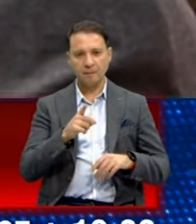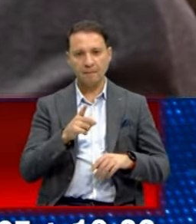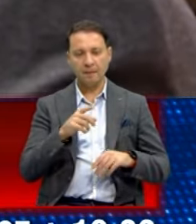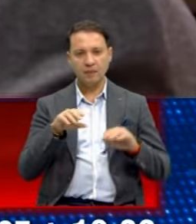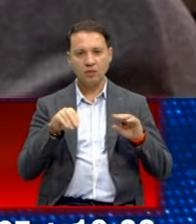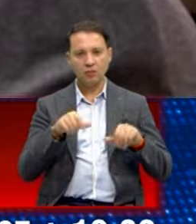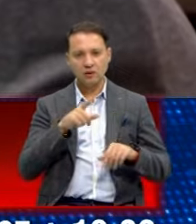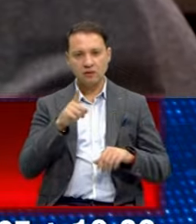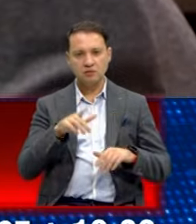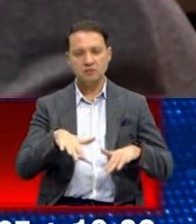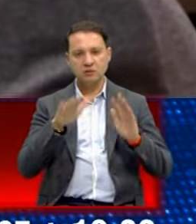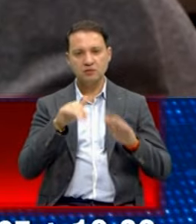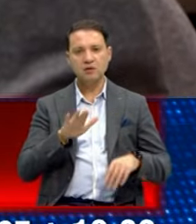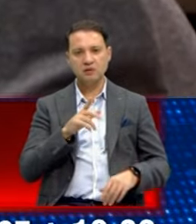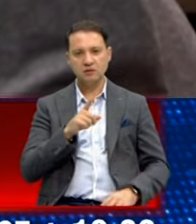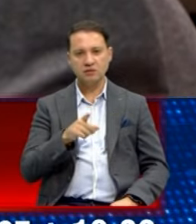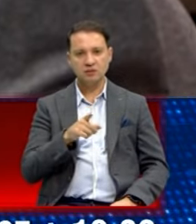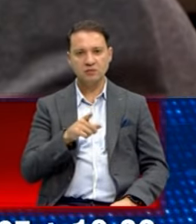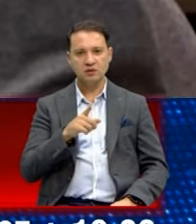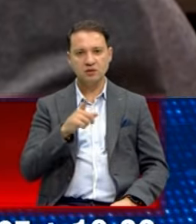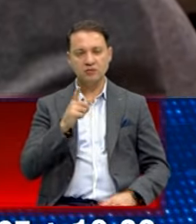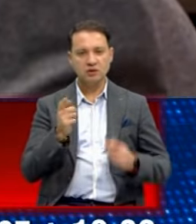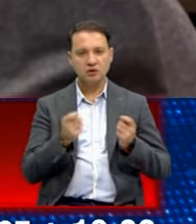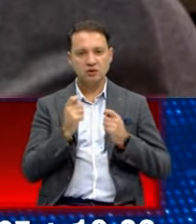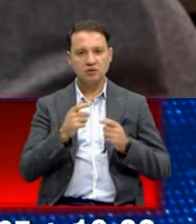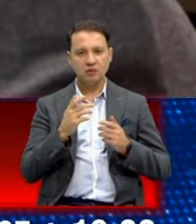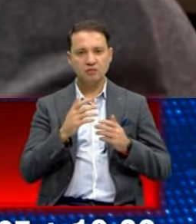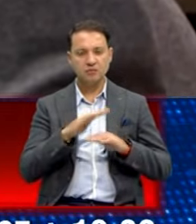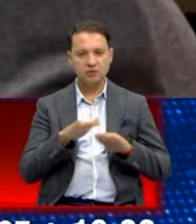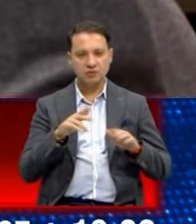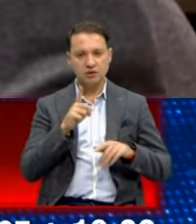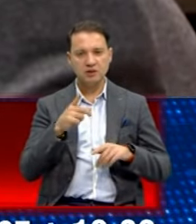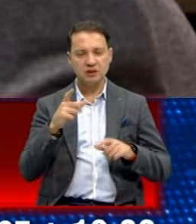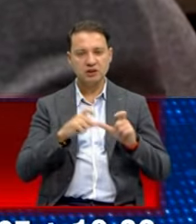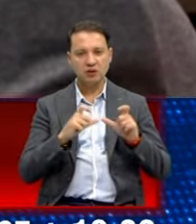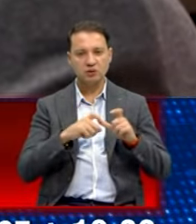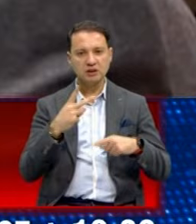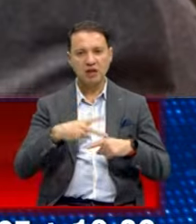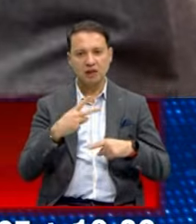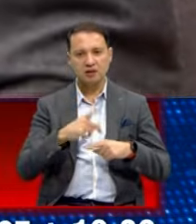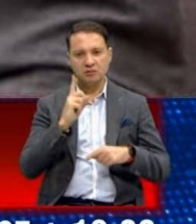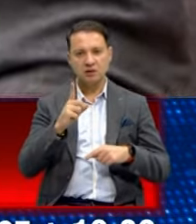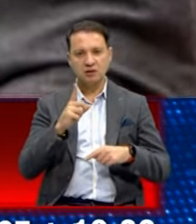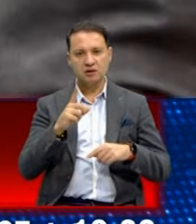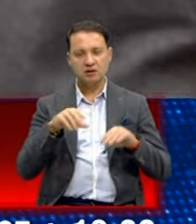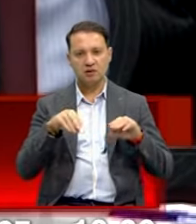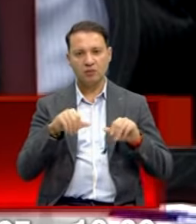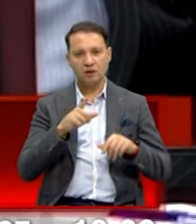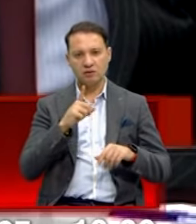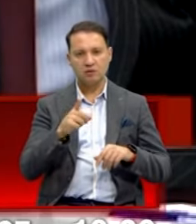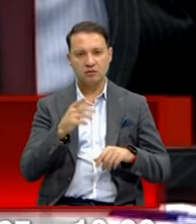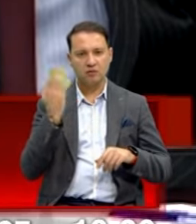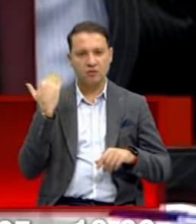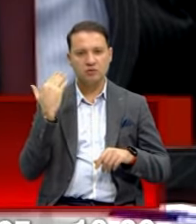bir toprak yığını değildir. Bu işlemden geçirilmiş, siyanürlendirilmiş bir liç yığınıdır.